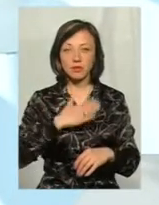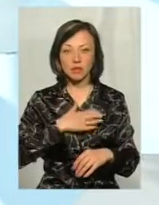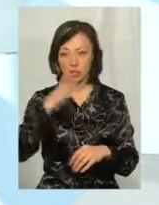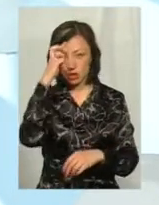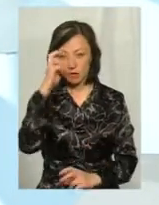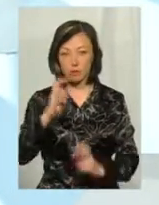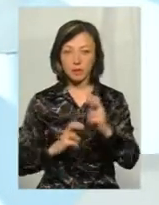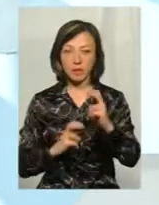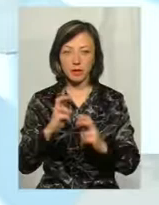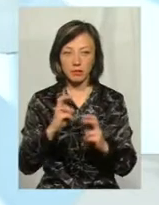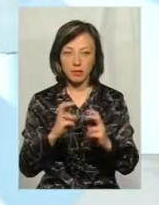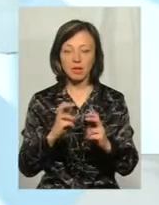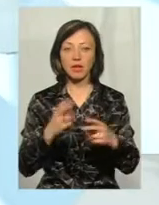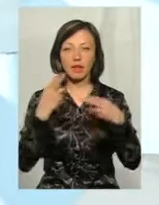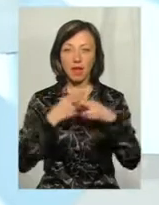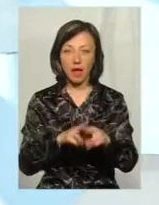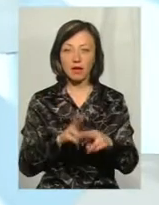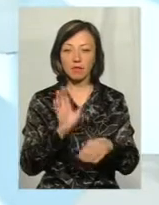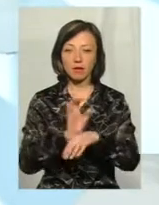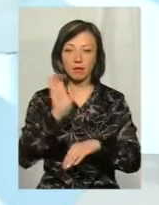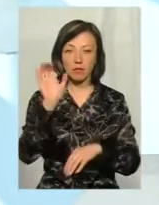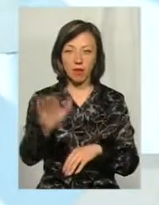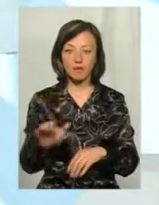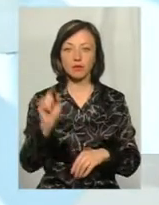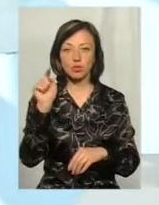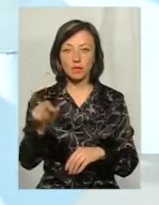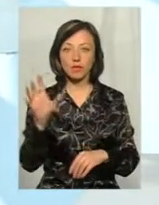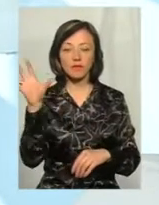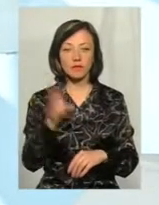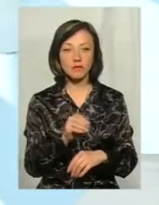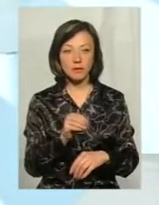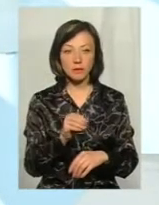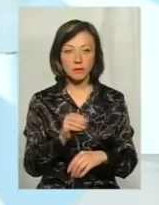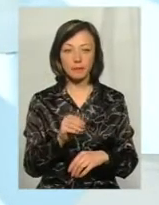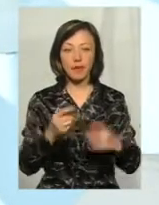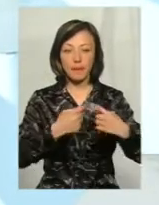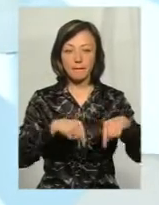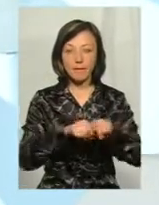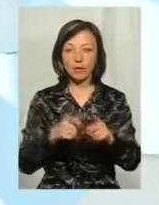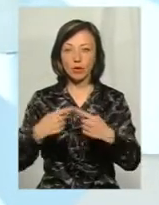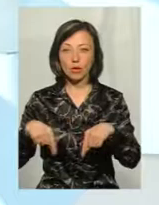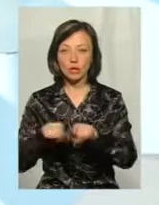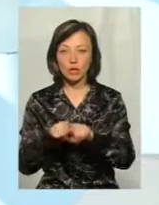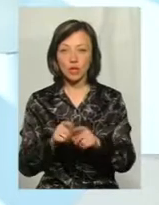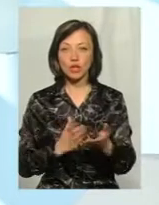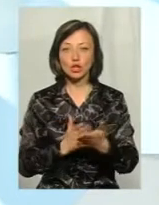державні підприємства, техніка була, значить, туди кинута, всі, значить, підрозділи,